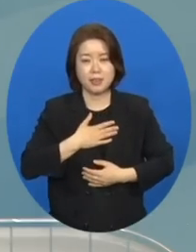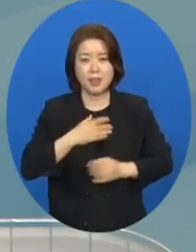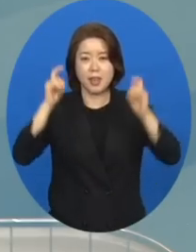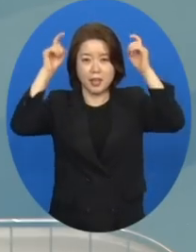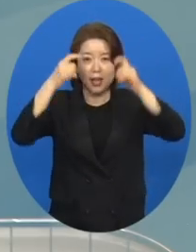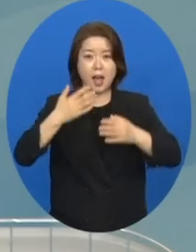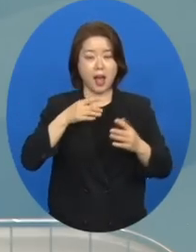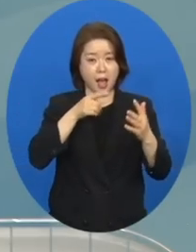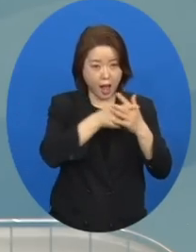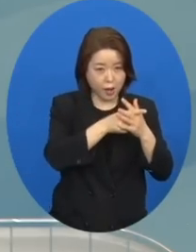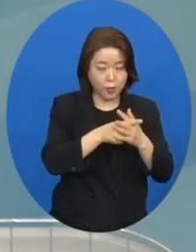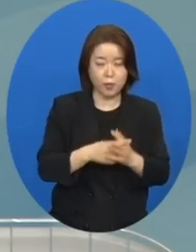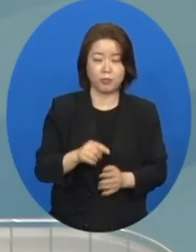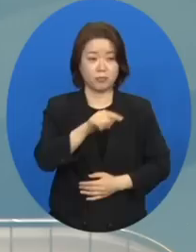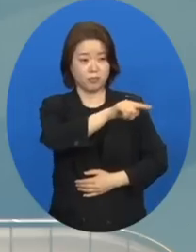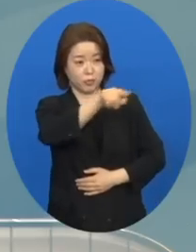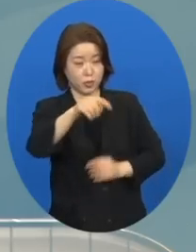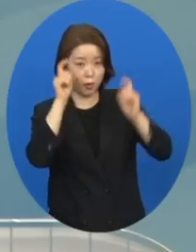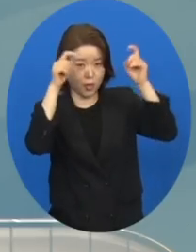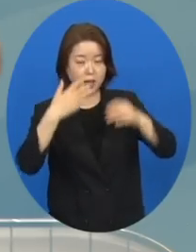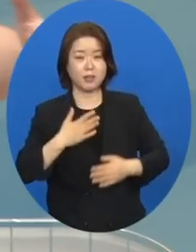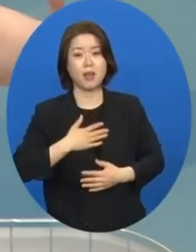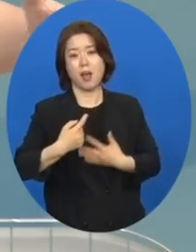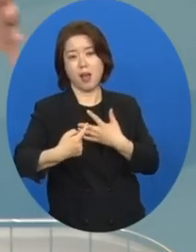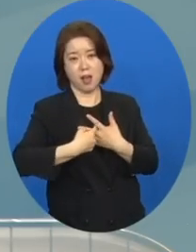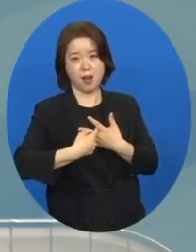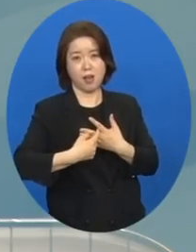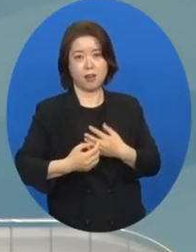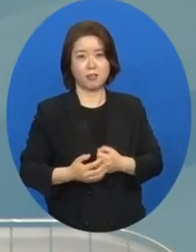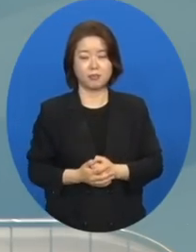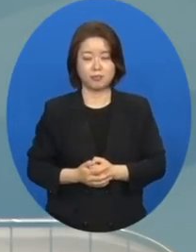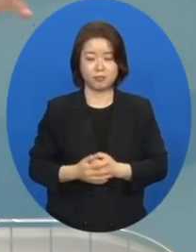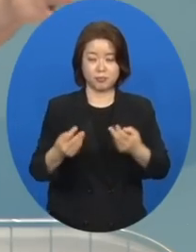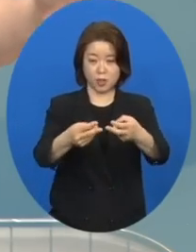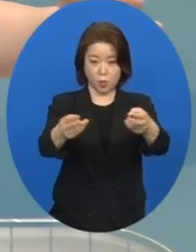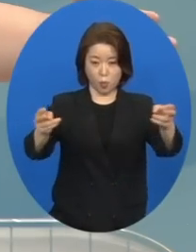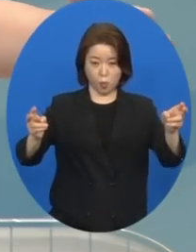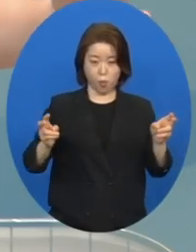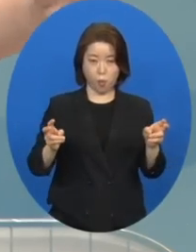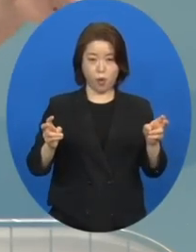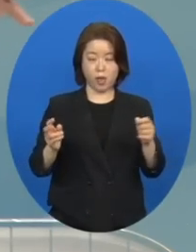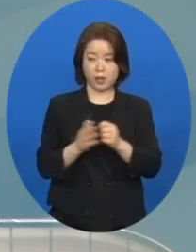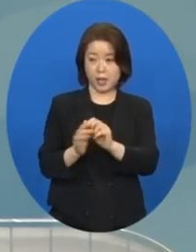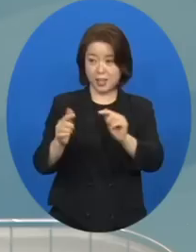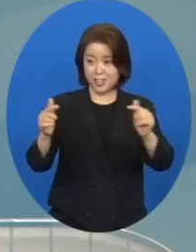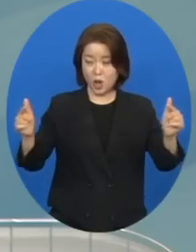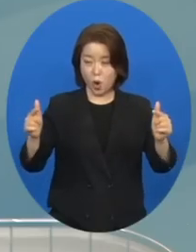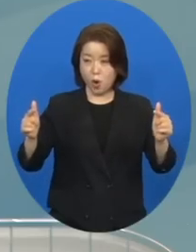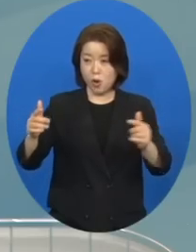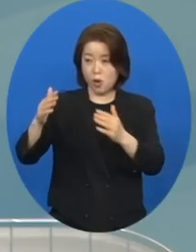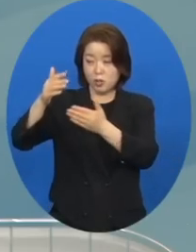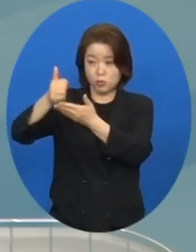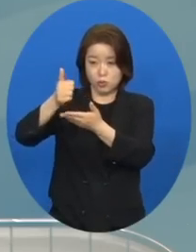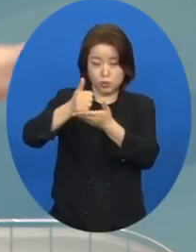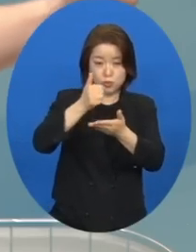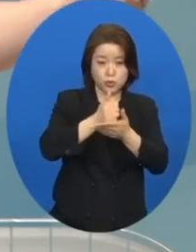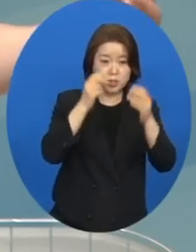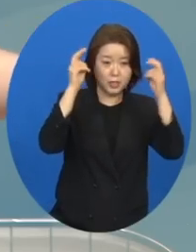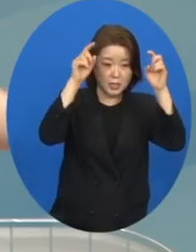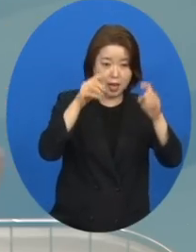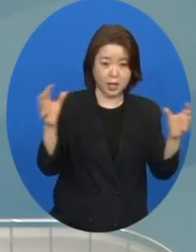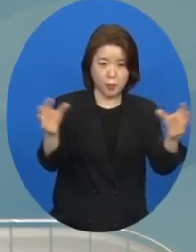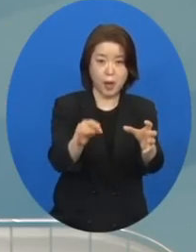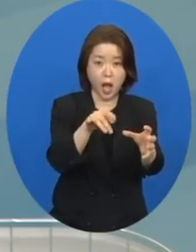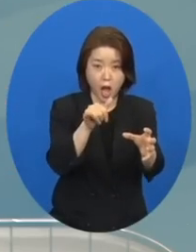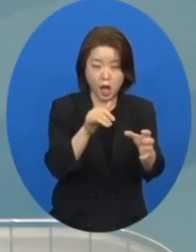알고 내 양들은 나를 안다 자 아까 양 우리에 여러 목자 들의 양의 함께 들어가 있다고 했습니다 그리고 문을